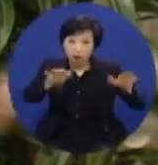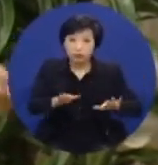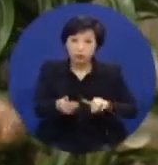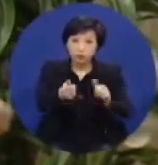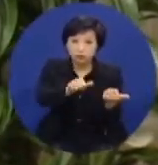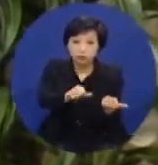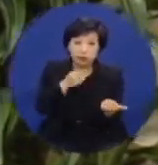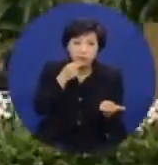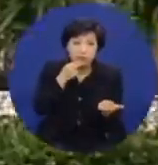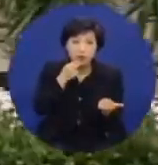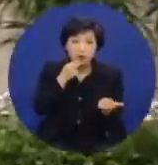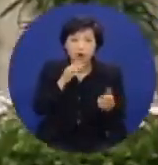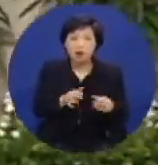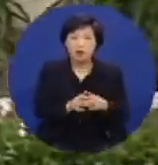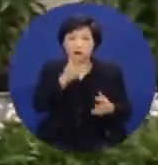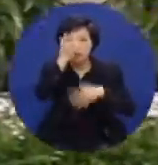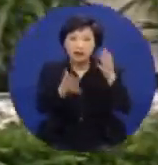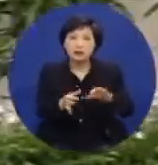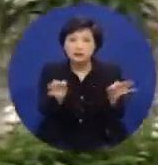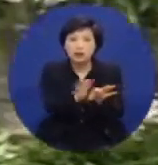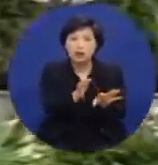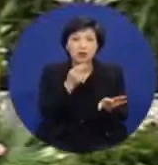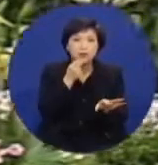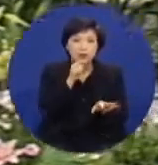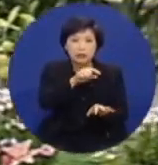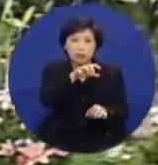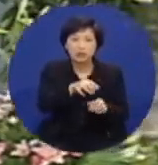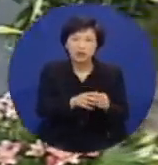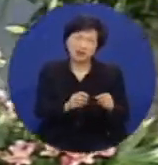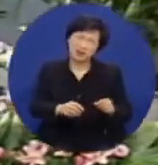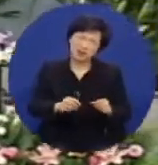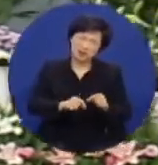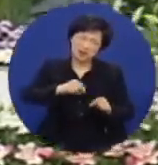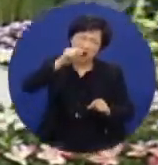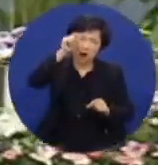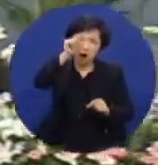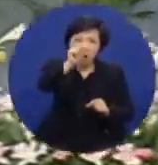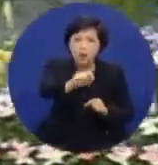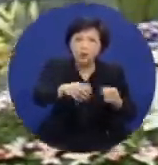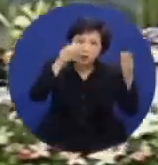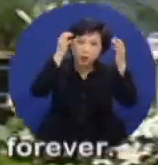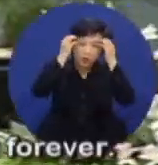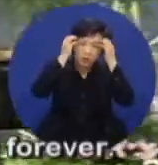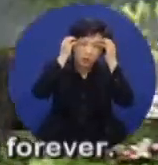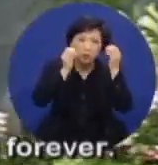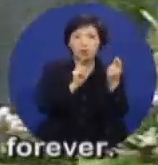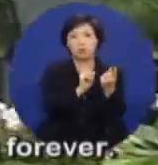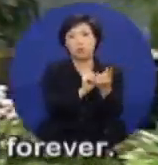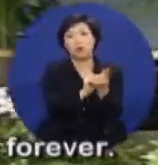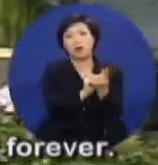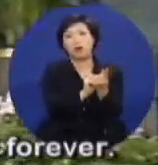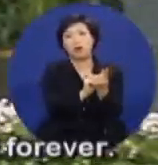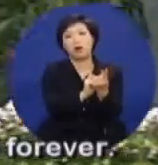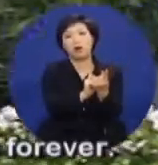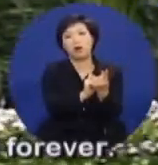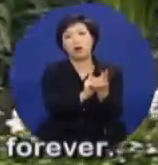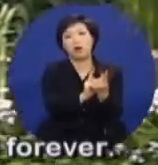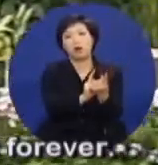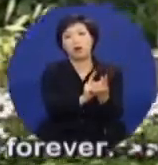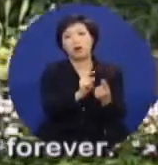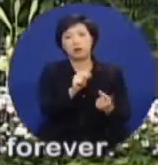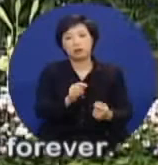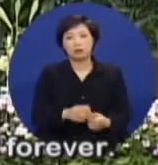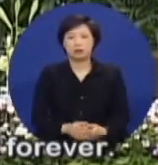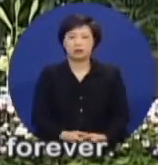타지도 아녀 여기서 샤아 1 왕의 영원히 고통스러운